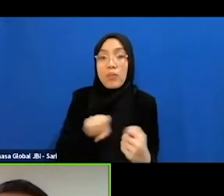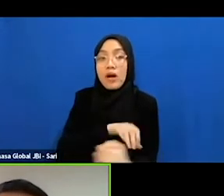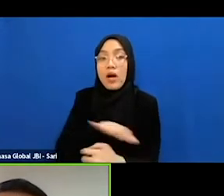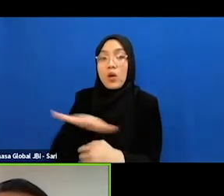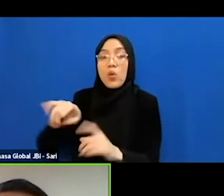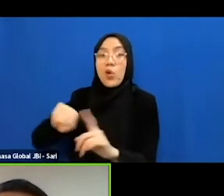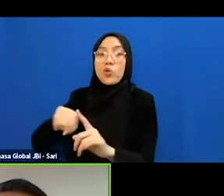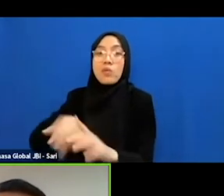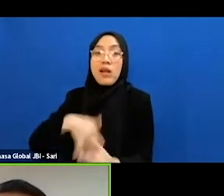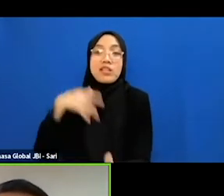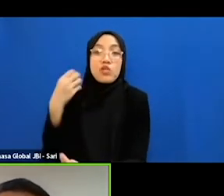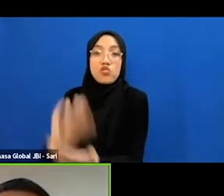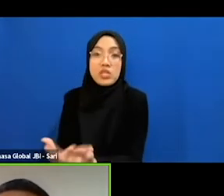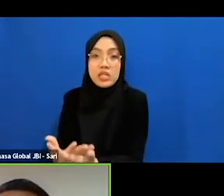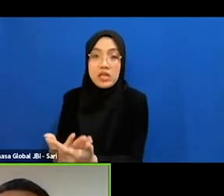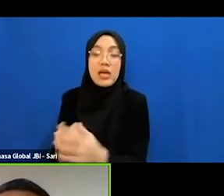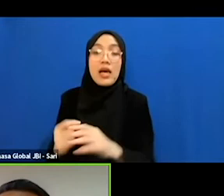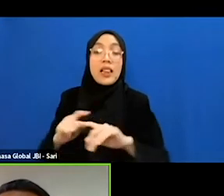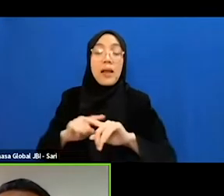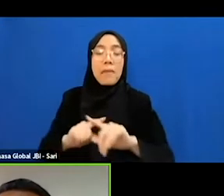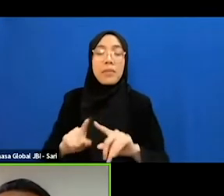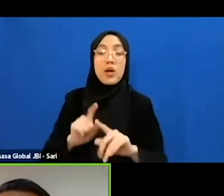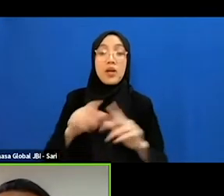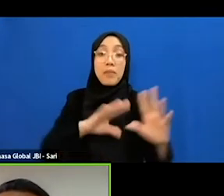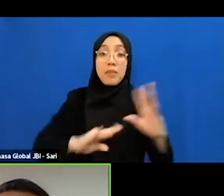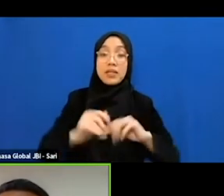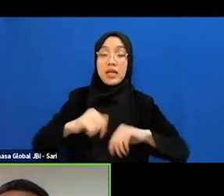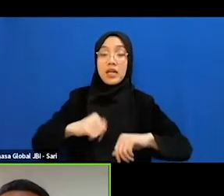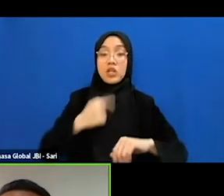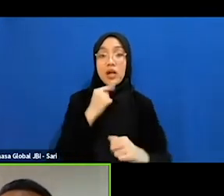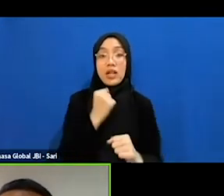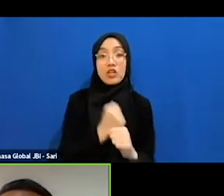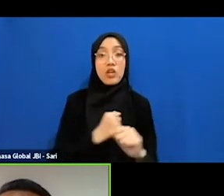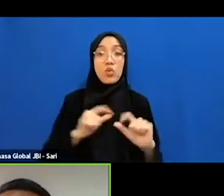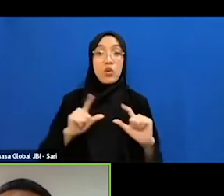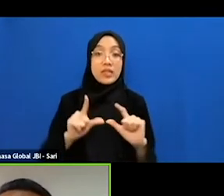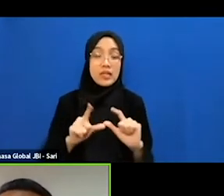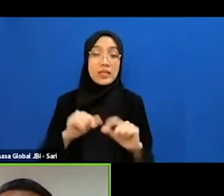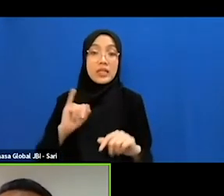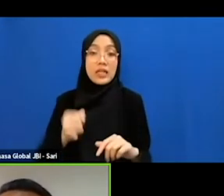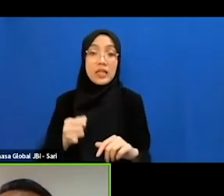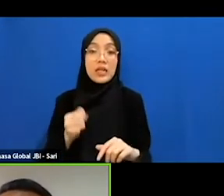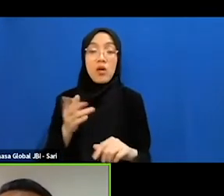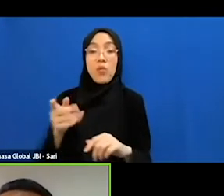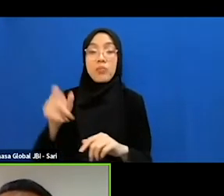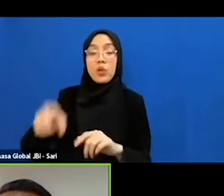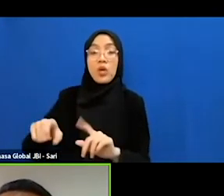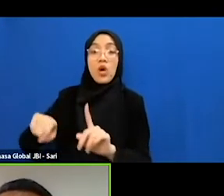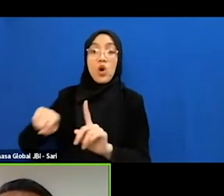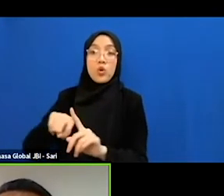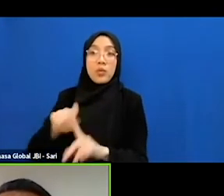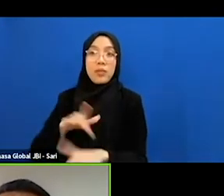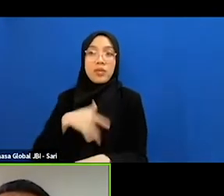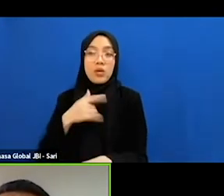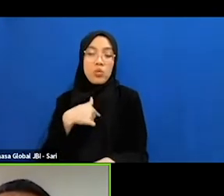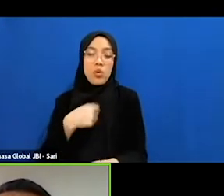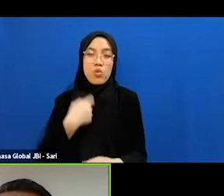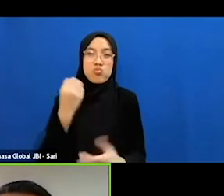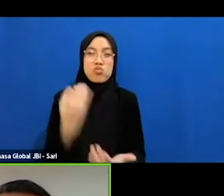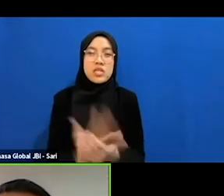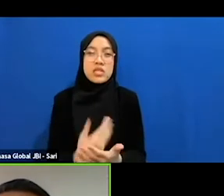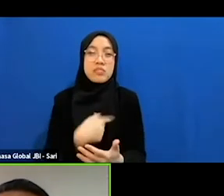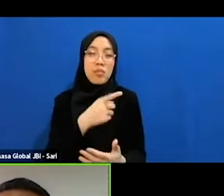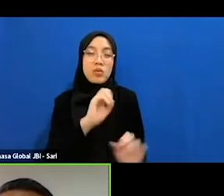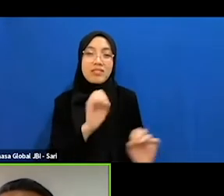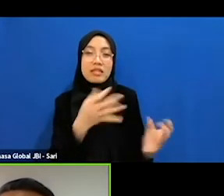konsumen itu dirugikan Thalibin dalam pembahasan editan Glen Osing Jadi kalau kereta konsumen itu merasa dirugikan karena